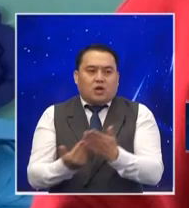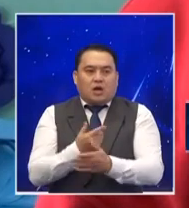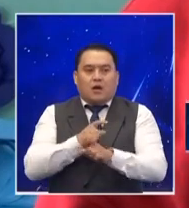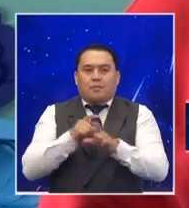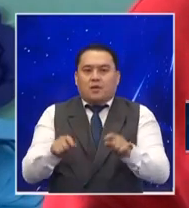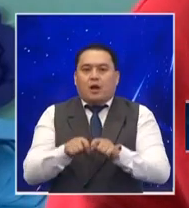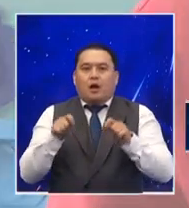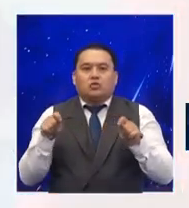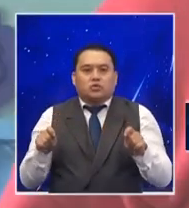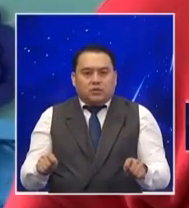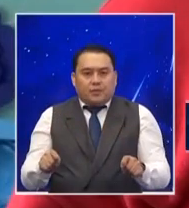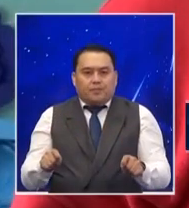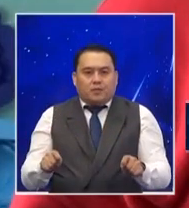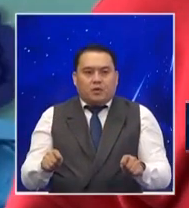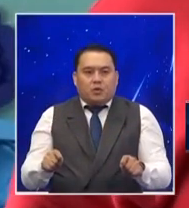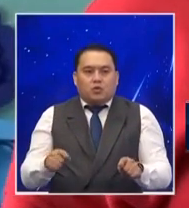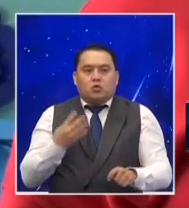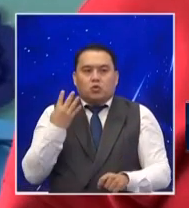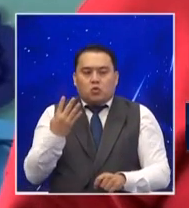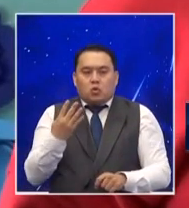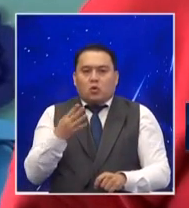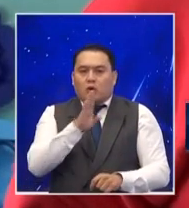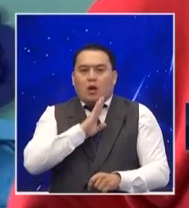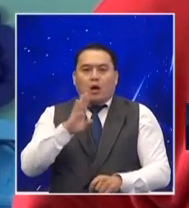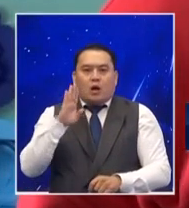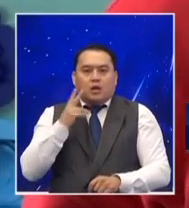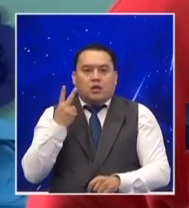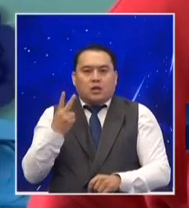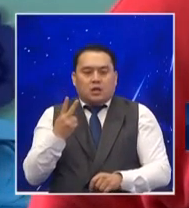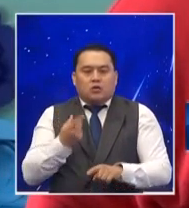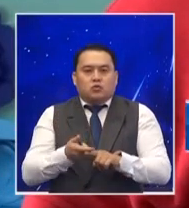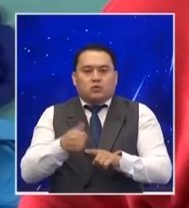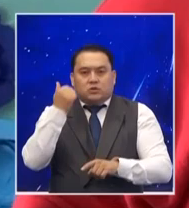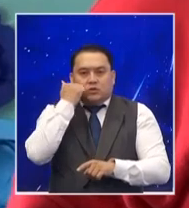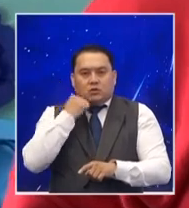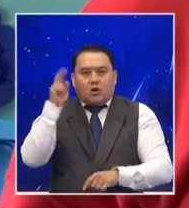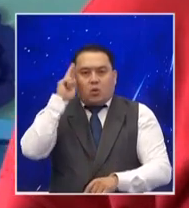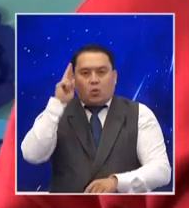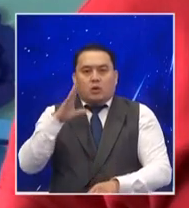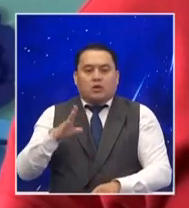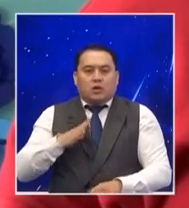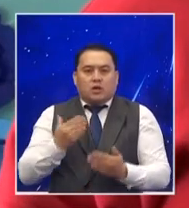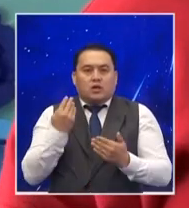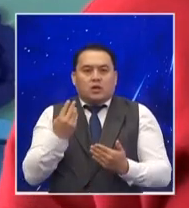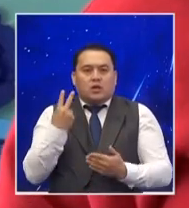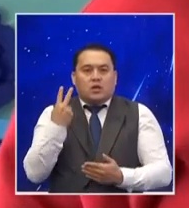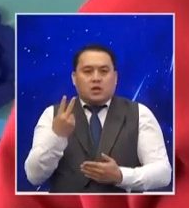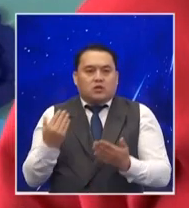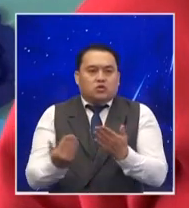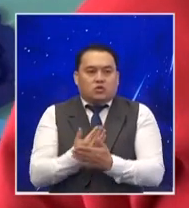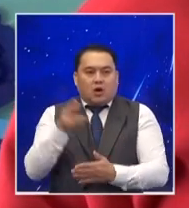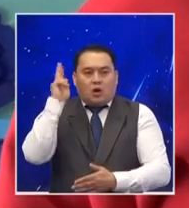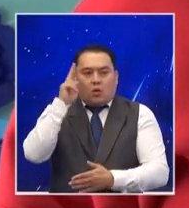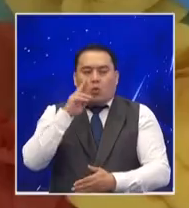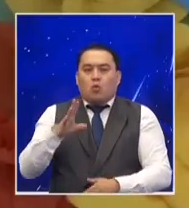мектебіміз ашылып жатыр. Өзім 4 баланың анасымын. Екі балам сол ескі мектептен оқып кетті. Қазір екі балам мына жаңа мектепте